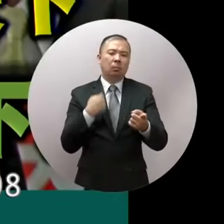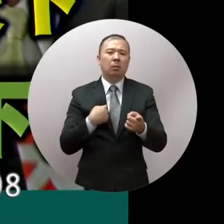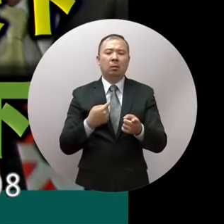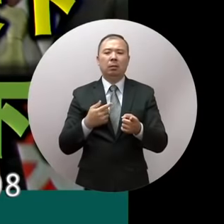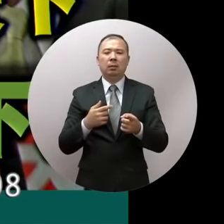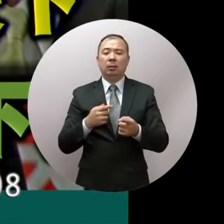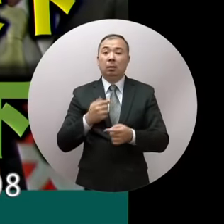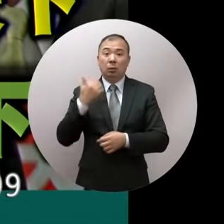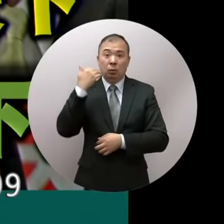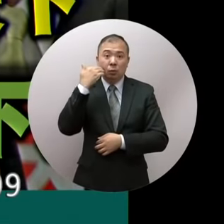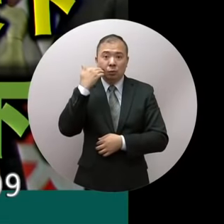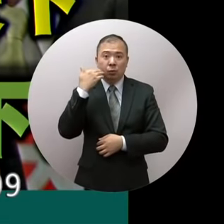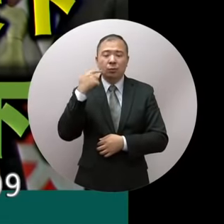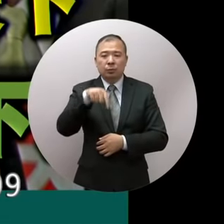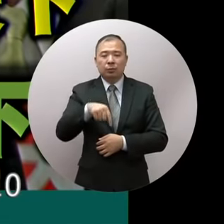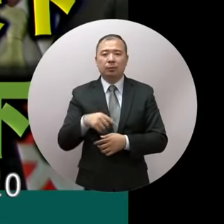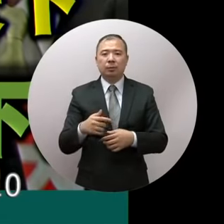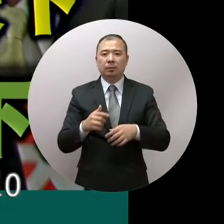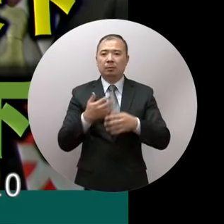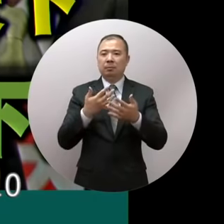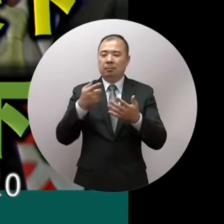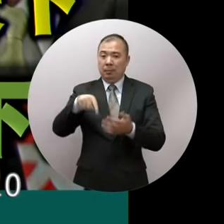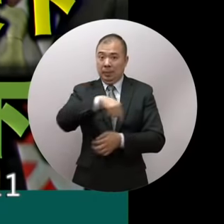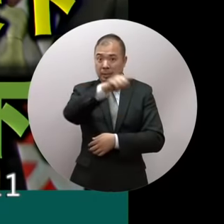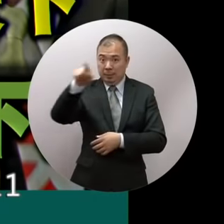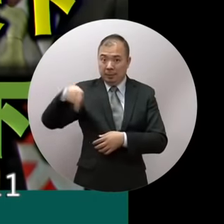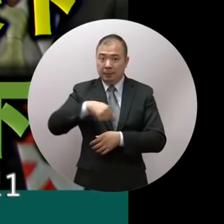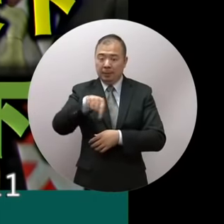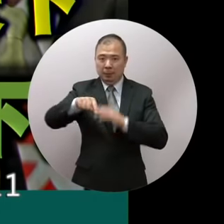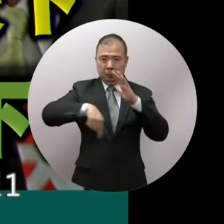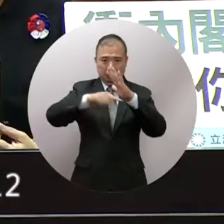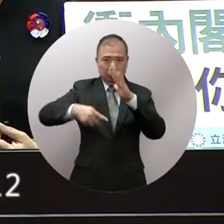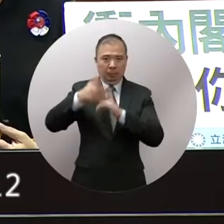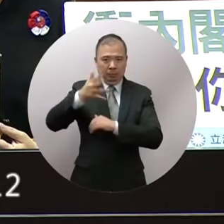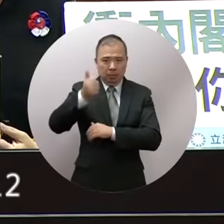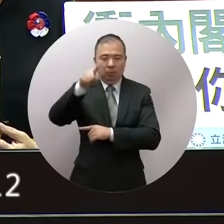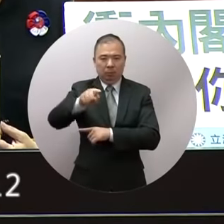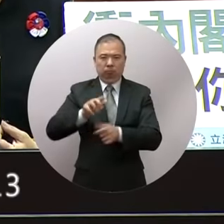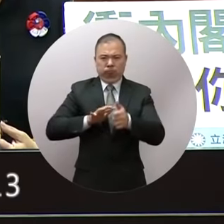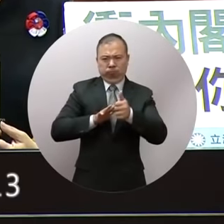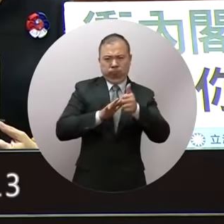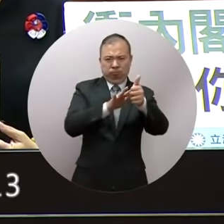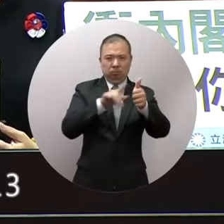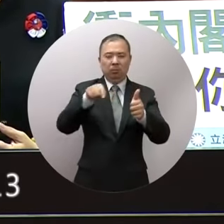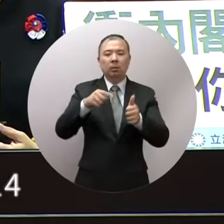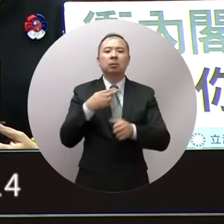安天下，因为院长一冲我们天下安。